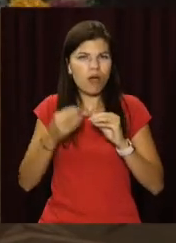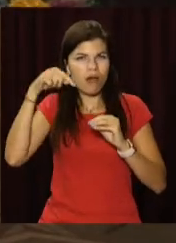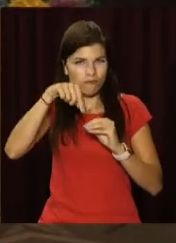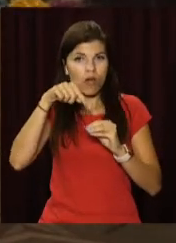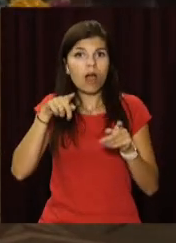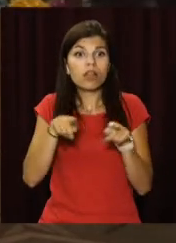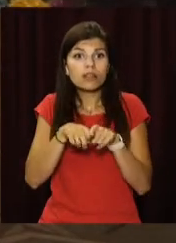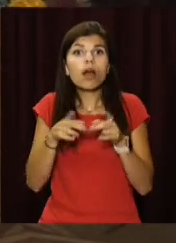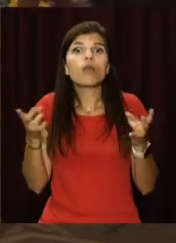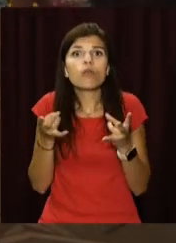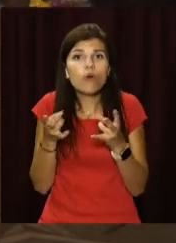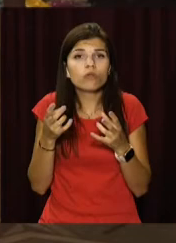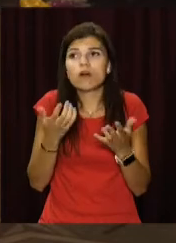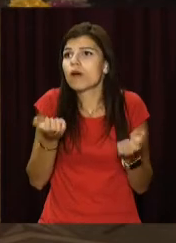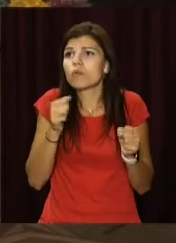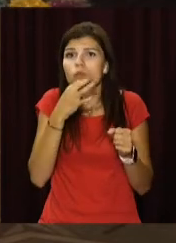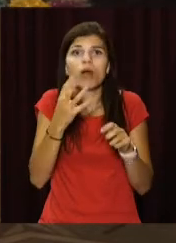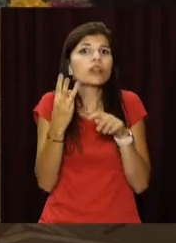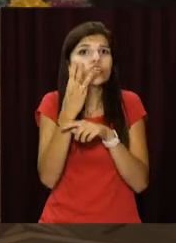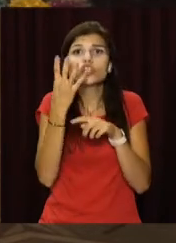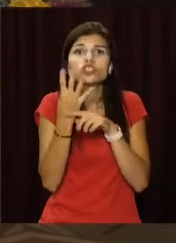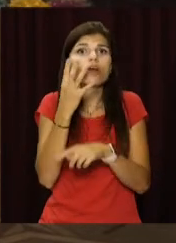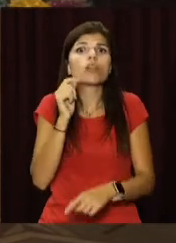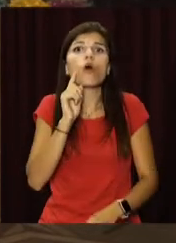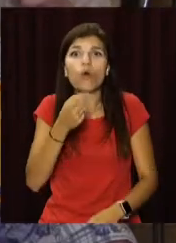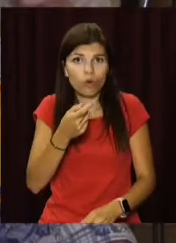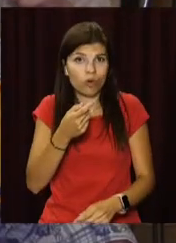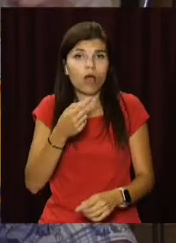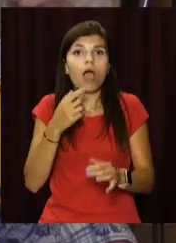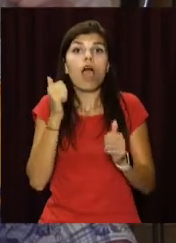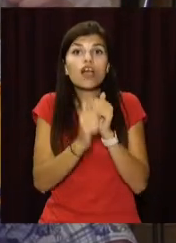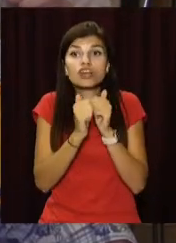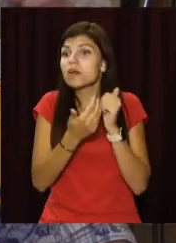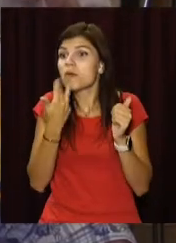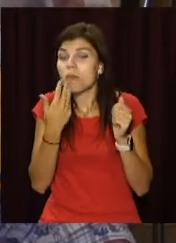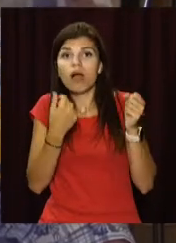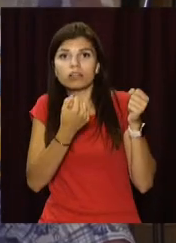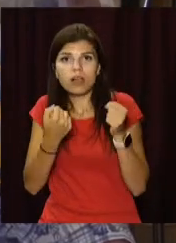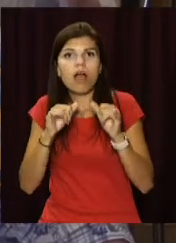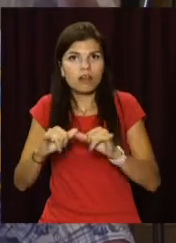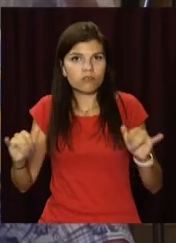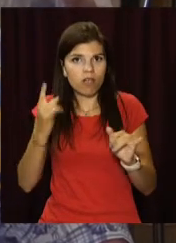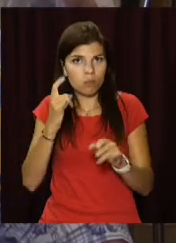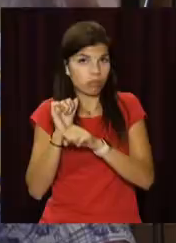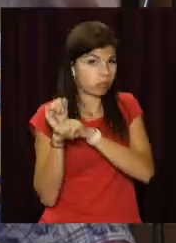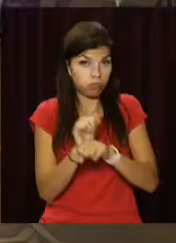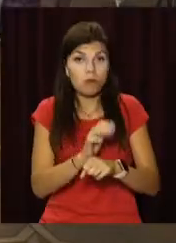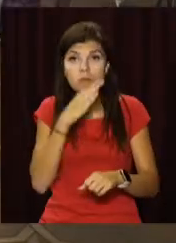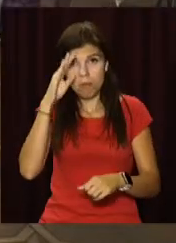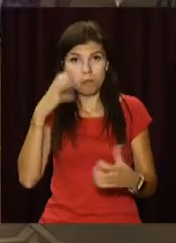такі процедури потрібні щонайменше 3-4 рази на рік. І кожна затримка пригальмовує процес розвитку дитини, кажуть